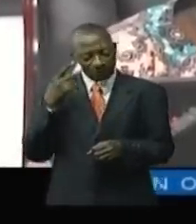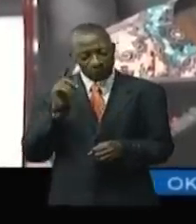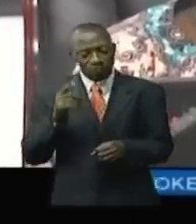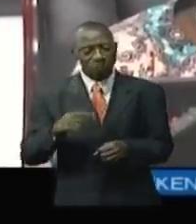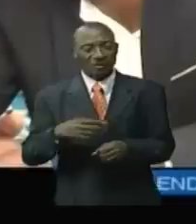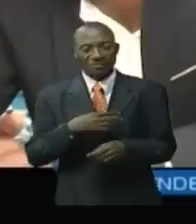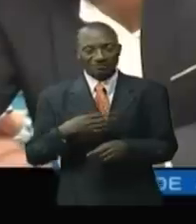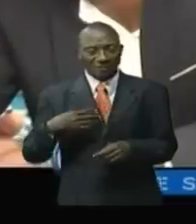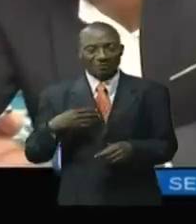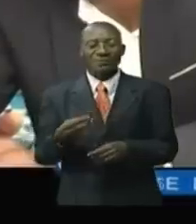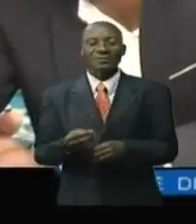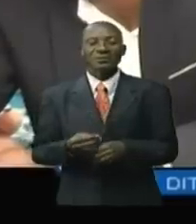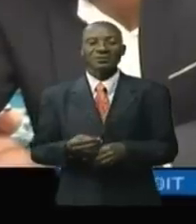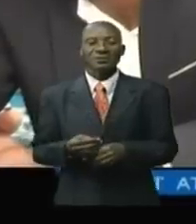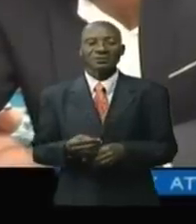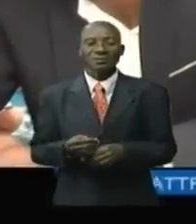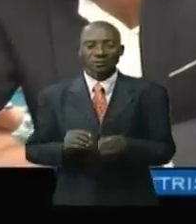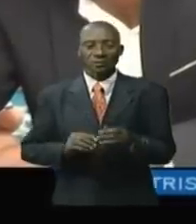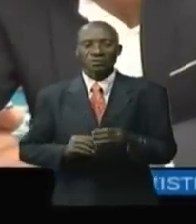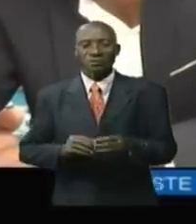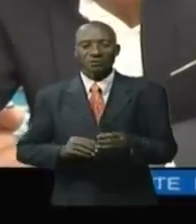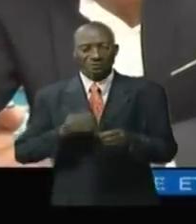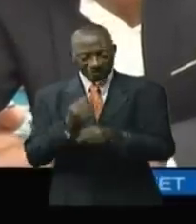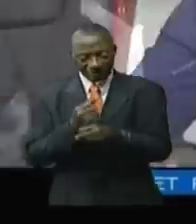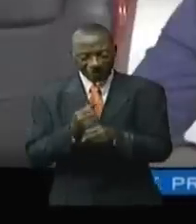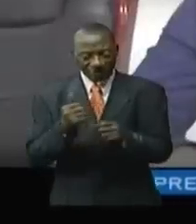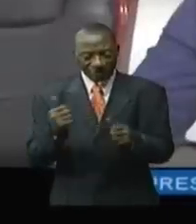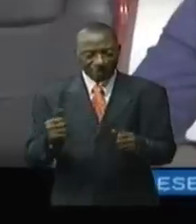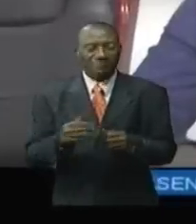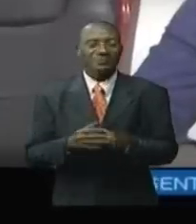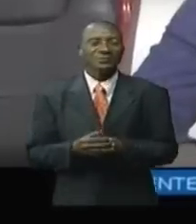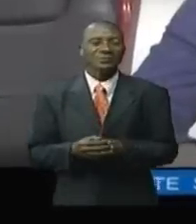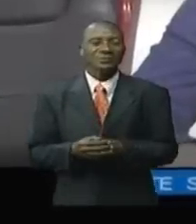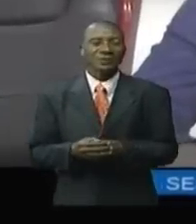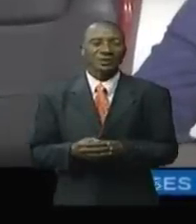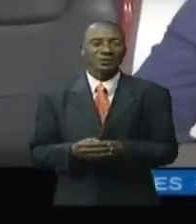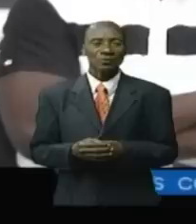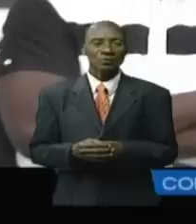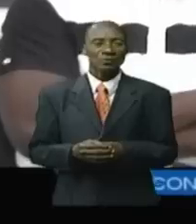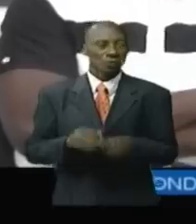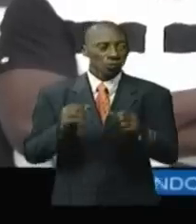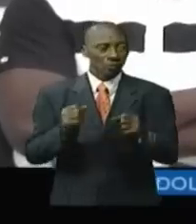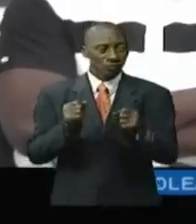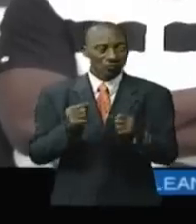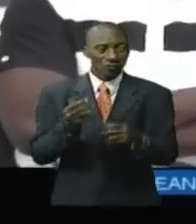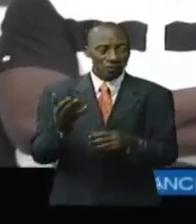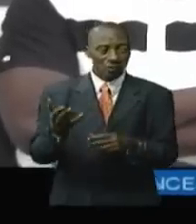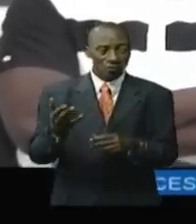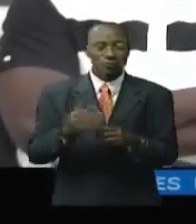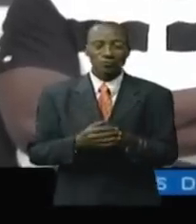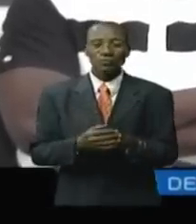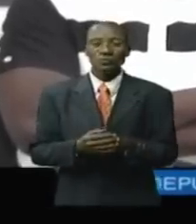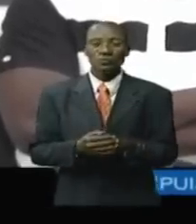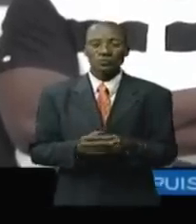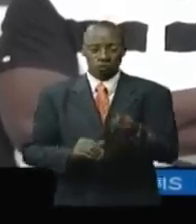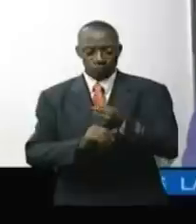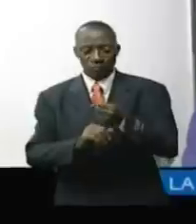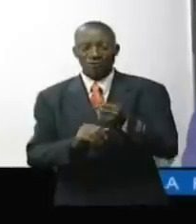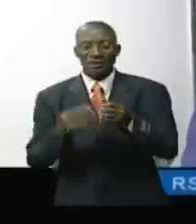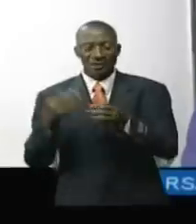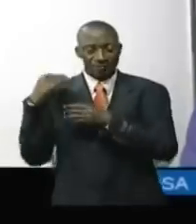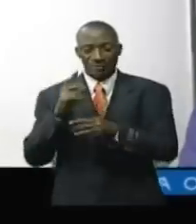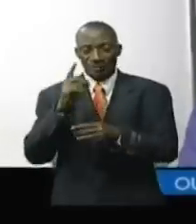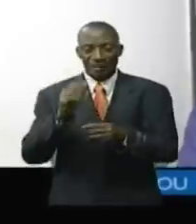en RDC. Le programme manager du Pouvoir choisir revient sur l'importance de cet atelier. Les acteurs